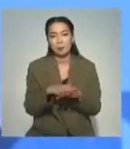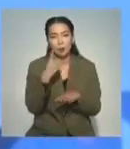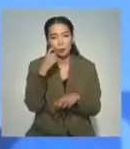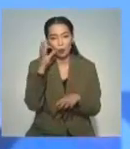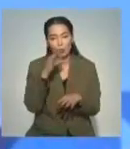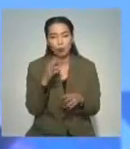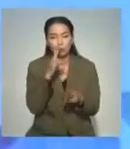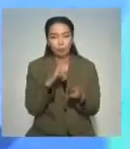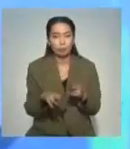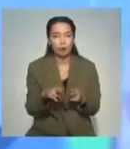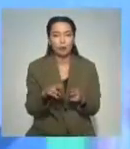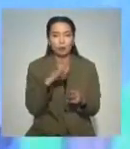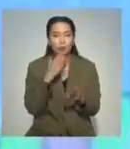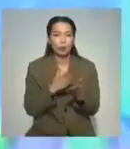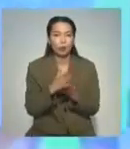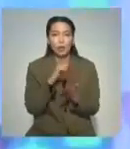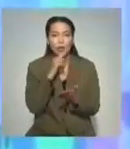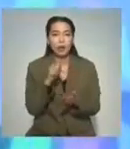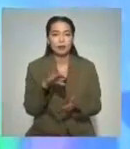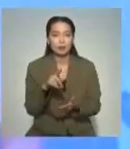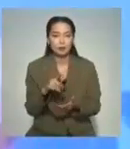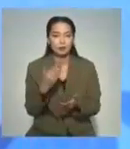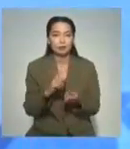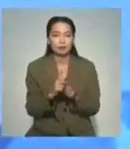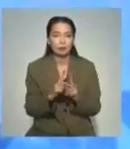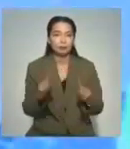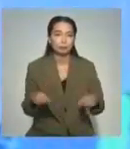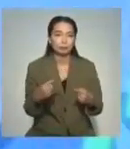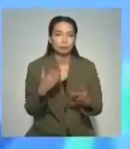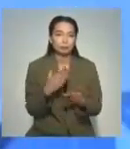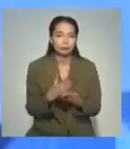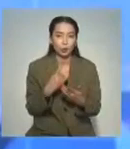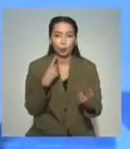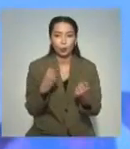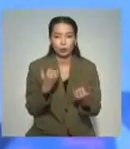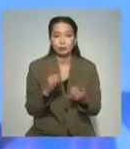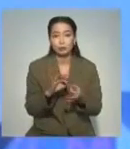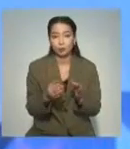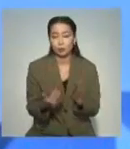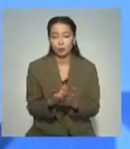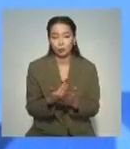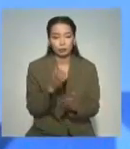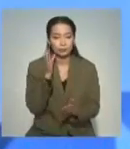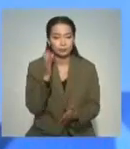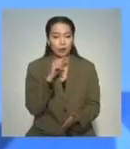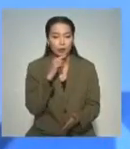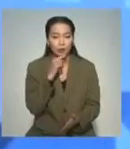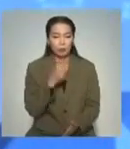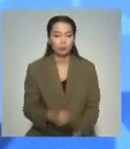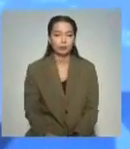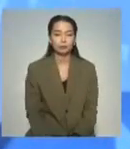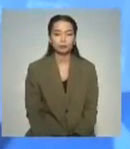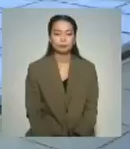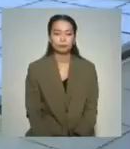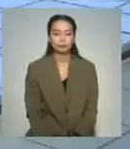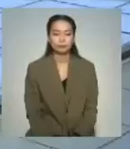потерянном десятилетии для экономики, а тенге тем временем укрепляется. Об этом подробнее в ближайшие несколько минут. С вами Ергали